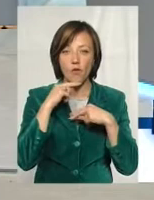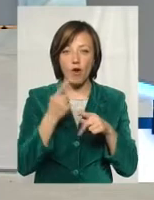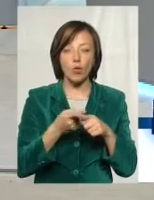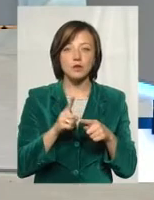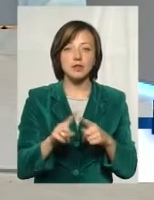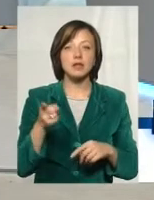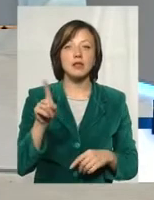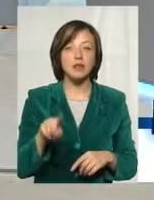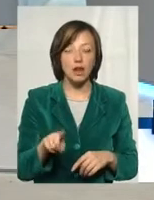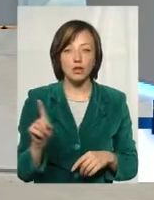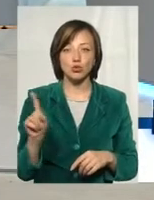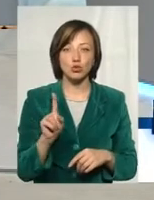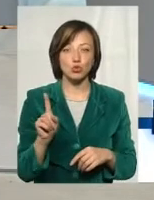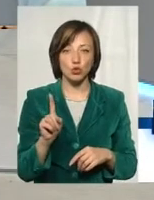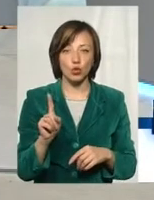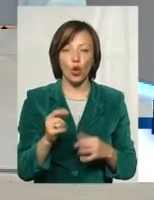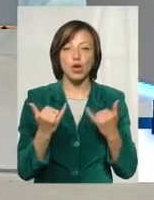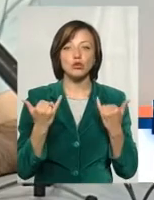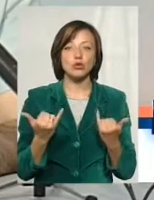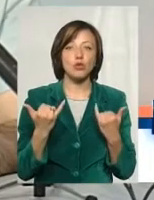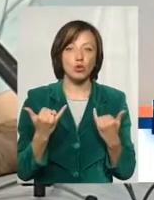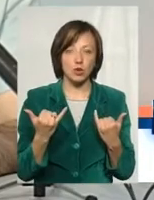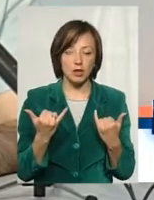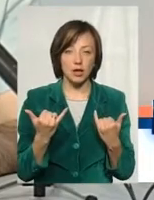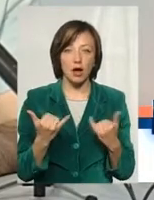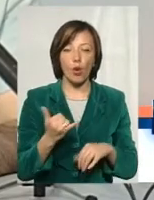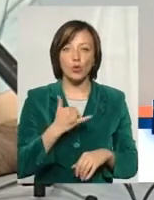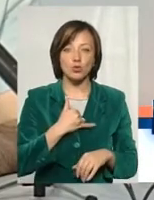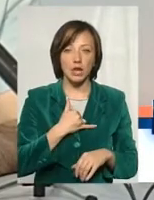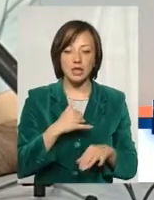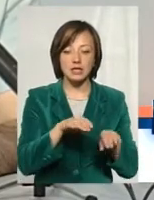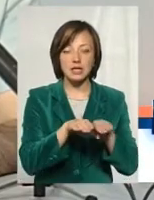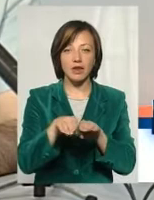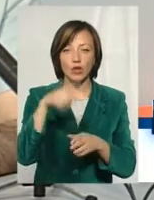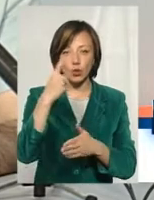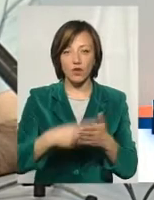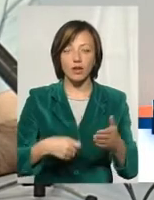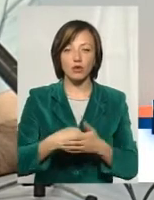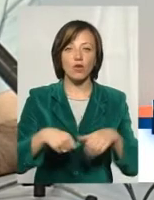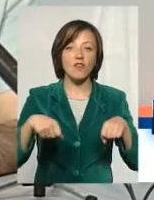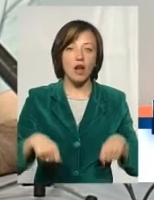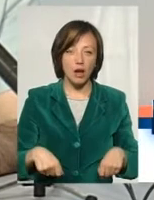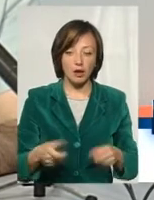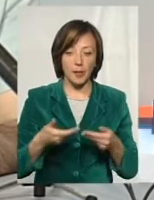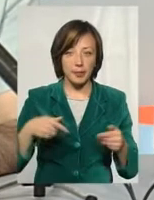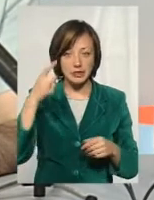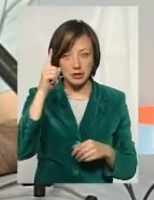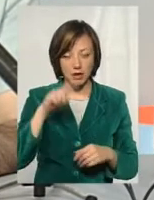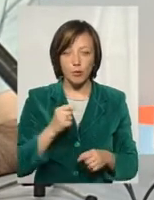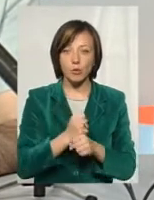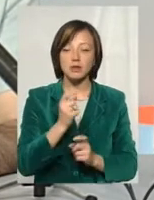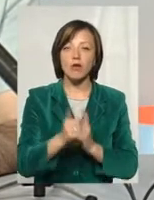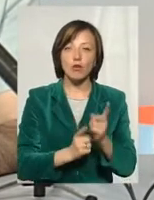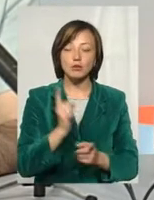те, що сьогодні в нас рівень довіри до влади, а ми знаємо, щоб робити